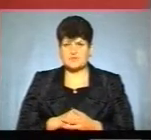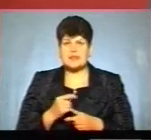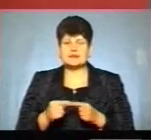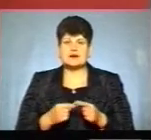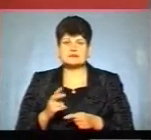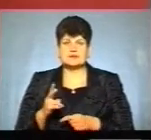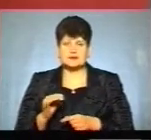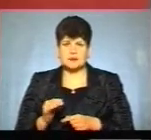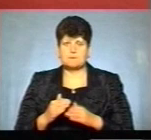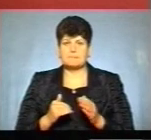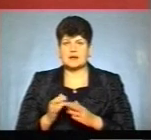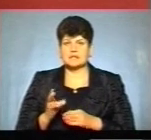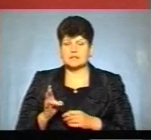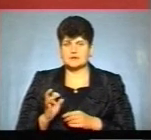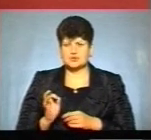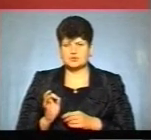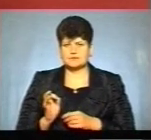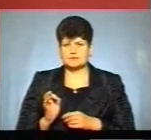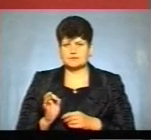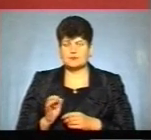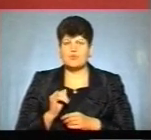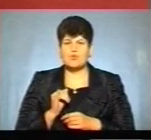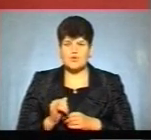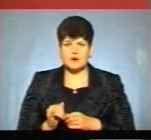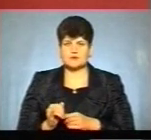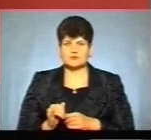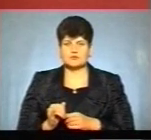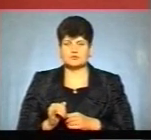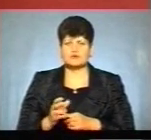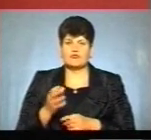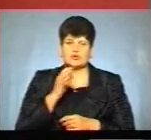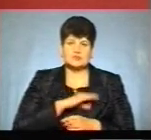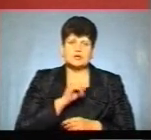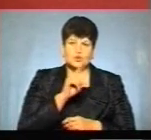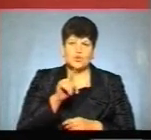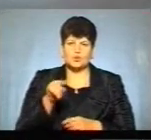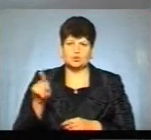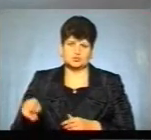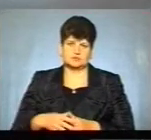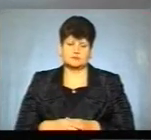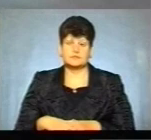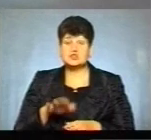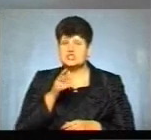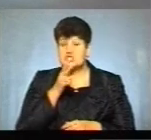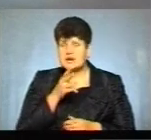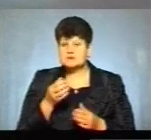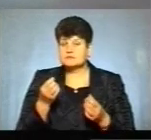наслідки практично, ну, та наслідки погані, що відживання того, що від того, що від того. Просто час,